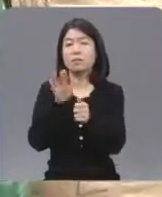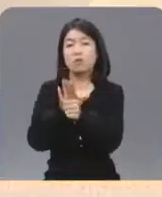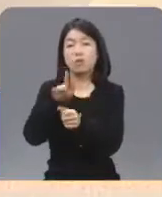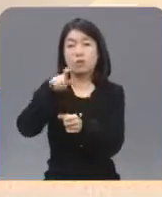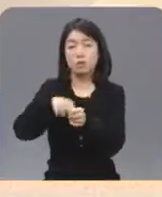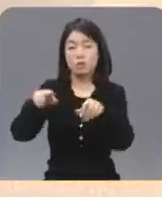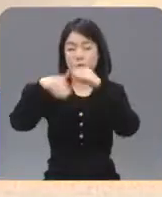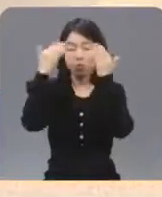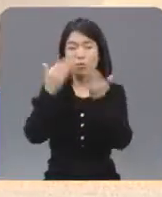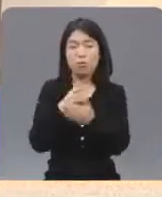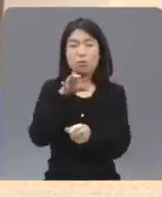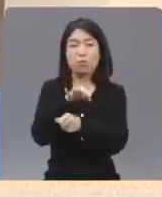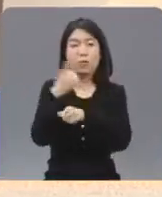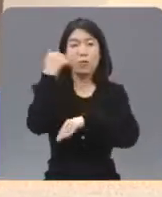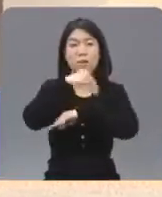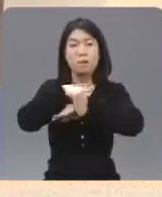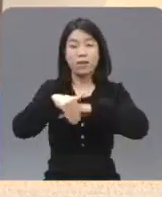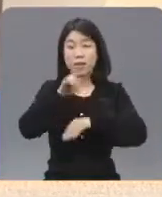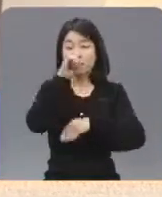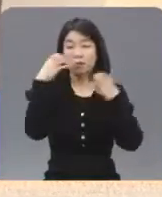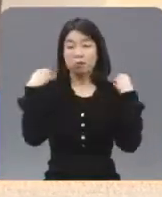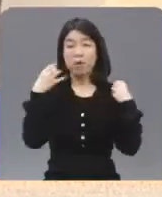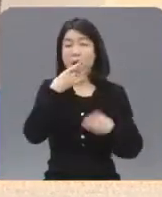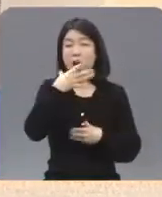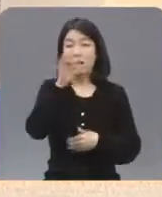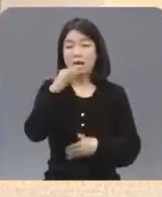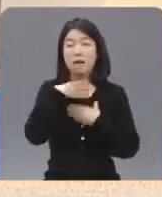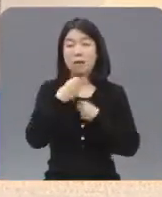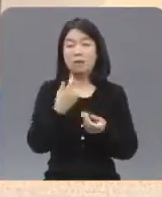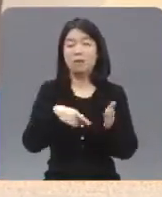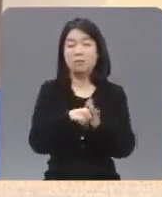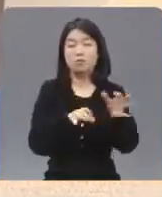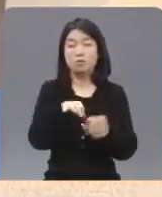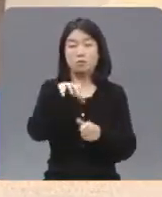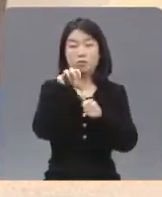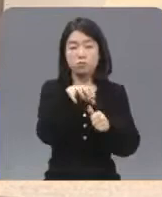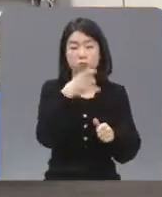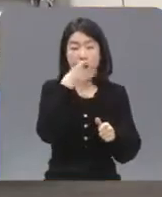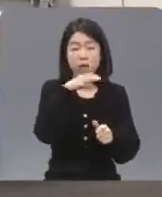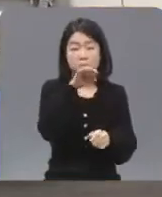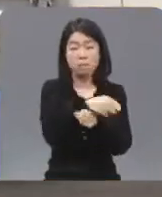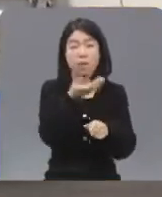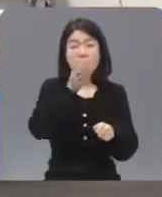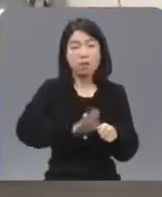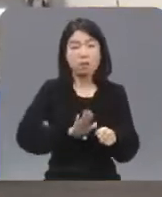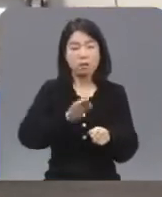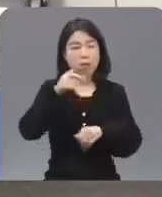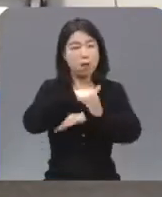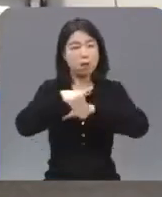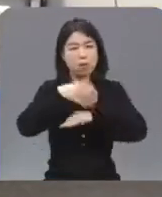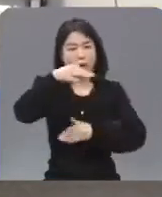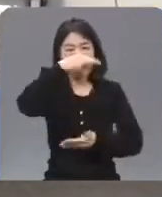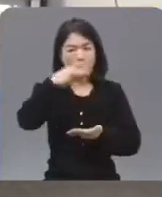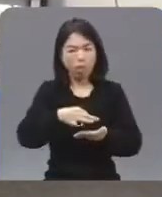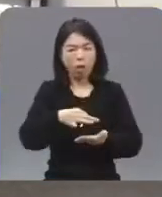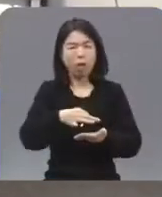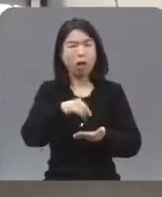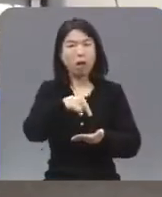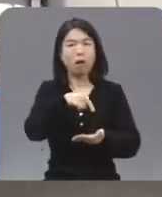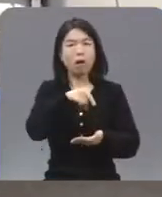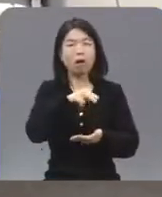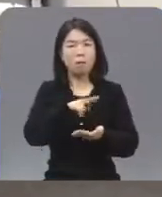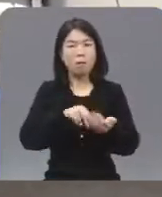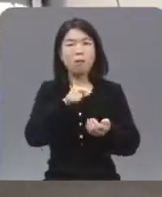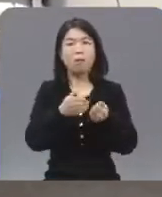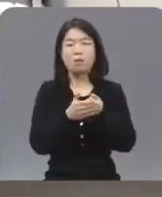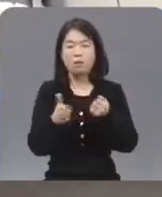전량을 매입하기로 했습니다. 정부가 쌀값 안정을 위해 시장 경리국을 사들였지만 예정 입찰가 이하로 낙찰하는 역공매 입찰